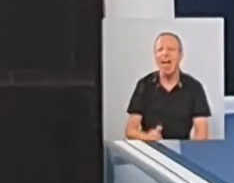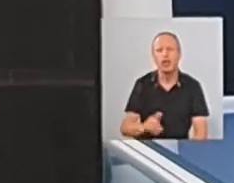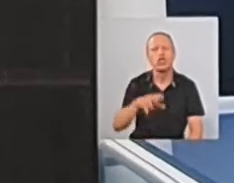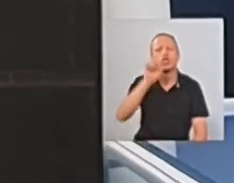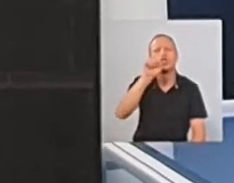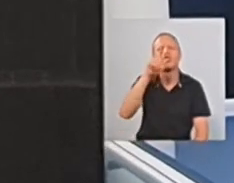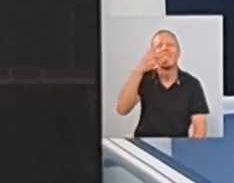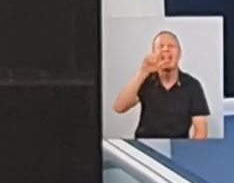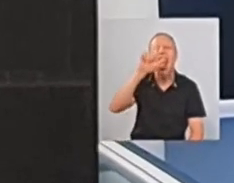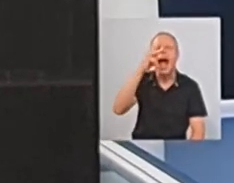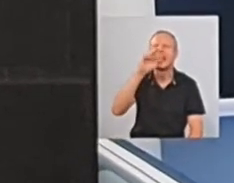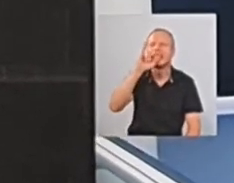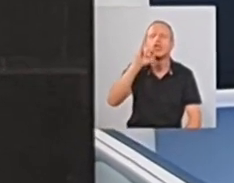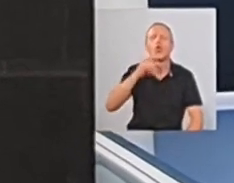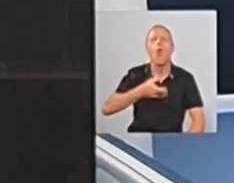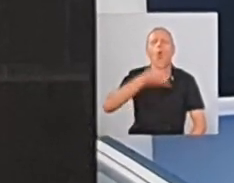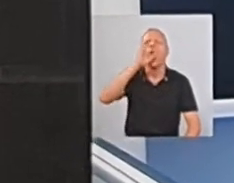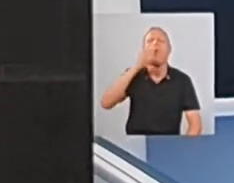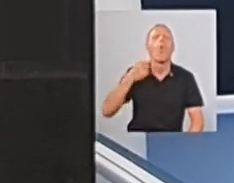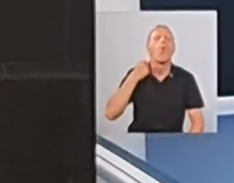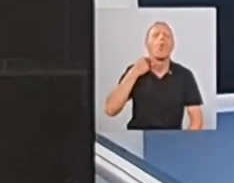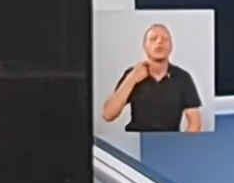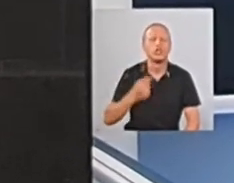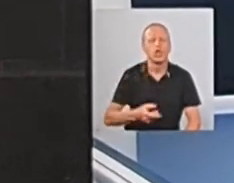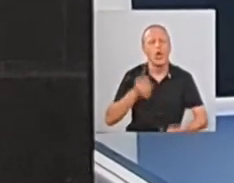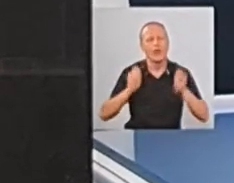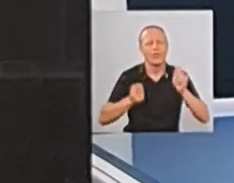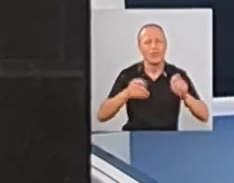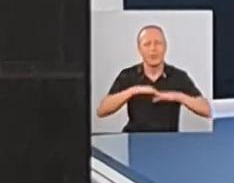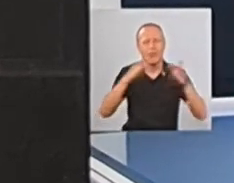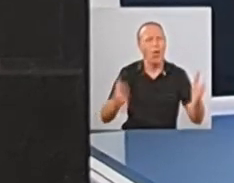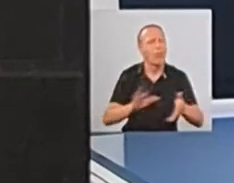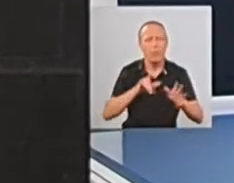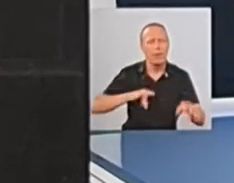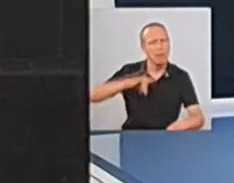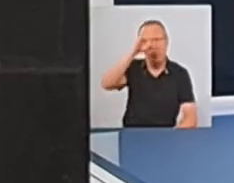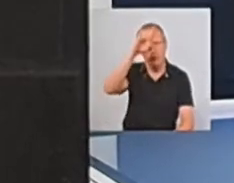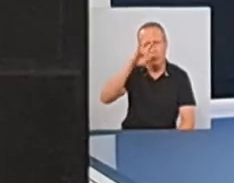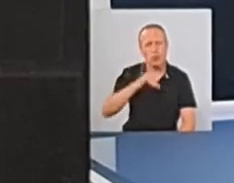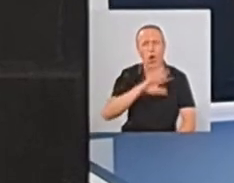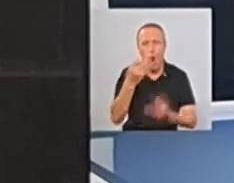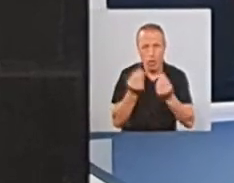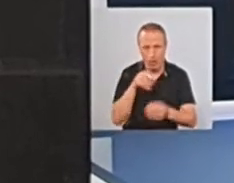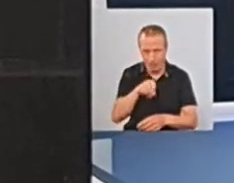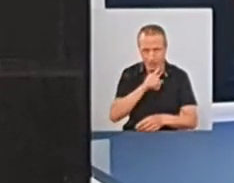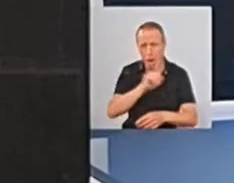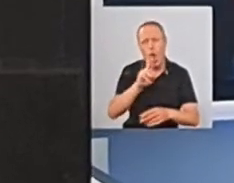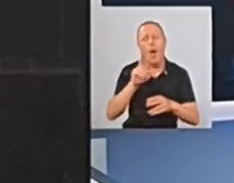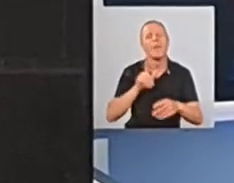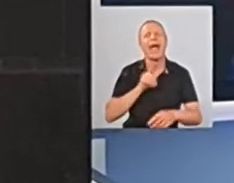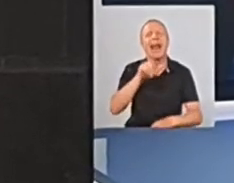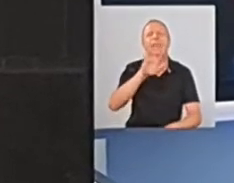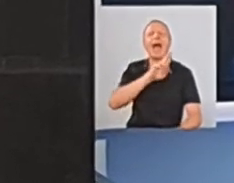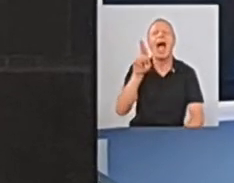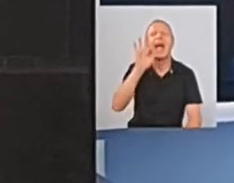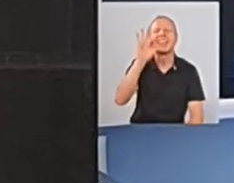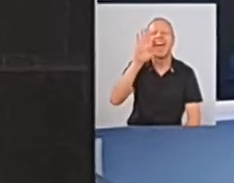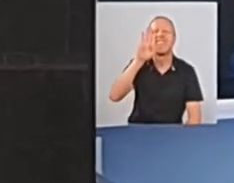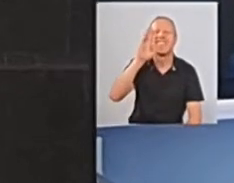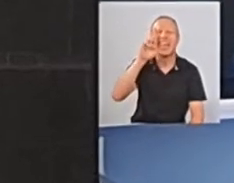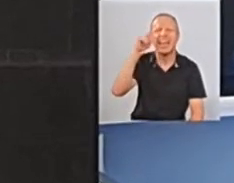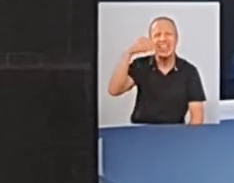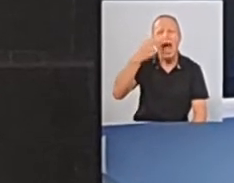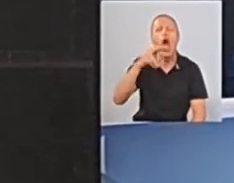פלאקי, אוזו, ריקודים על שולחנות בלי לעלות על מטוס. כל הטוב הזה לא מחכה לכם רק בטברנה, ברודוס או בסלוניקי,